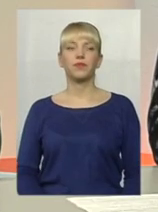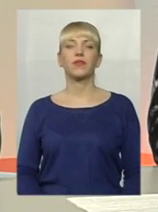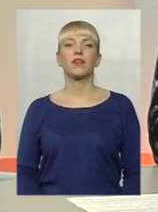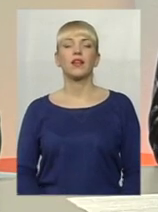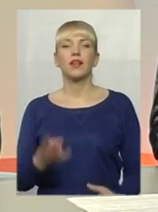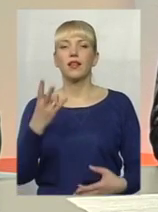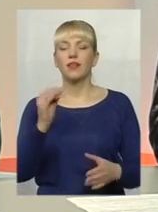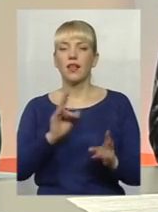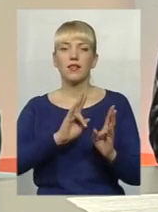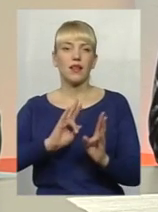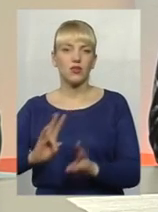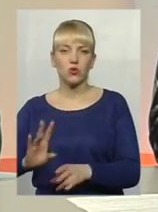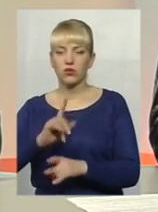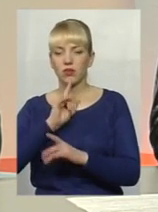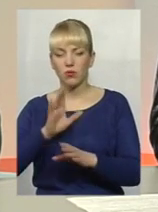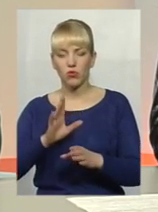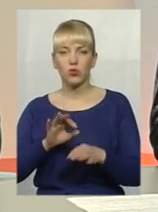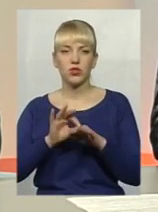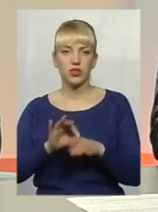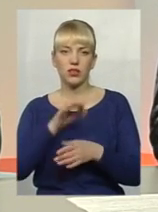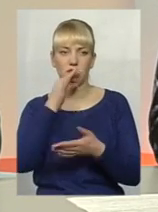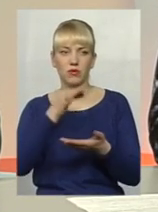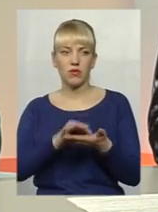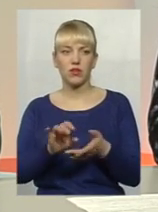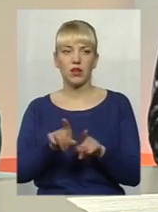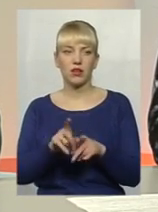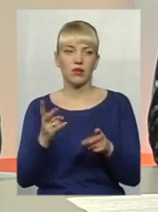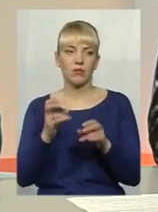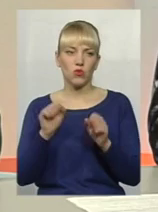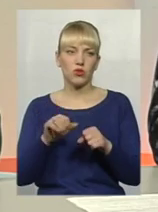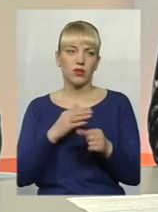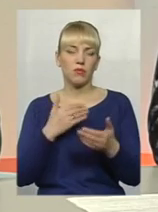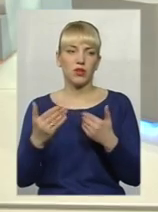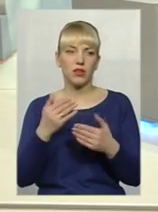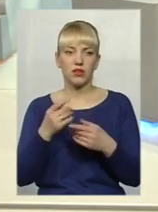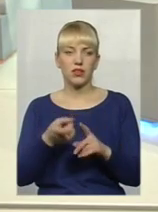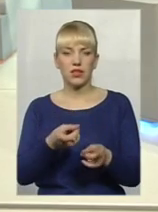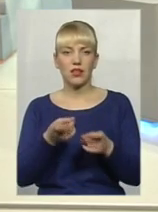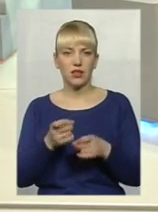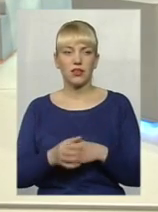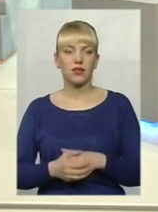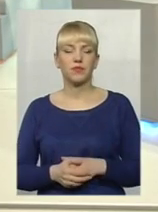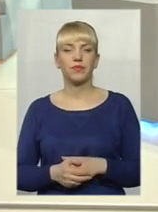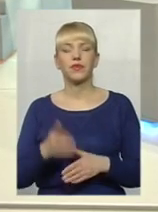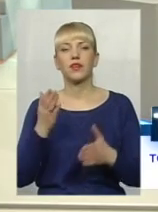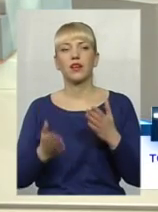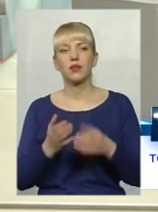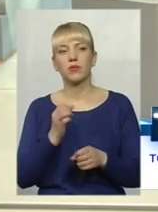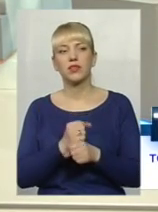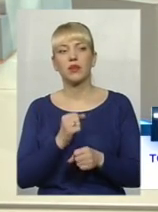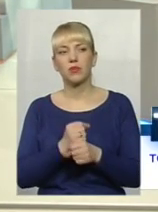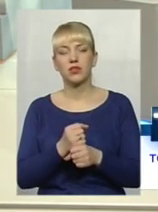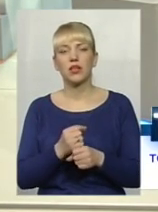нашкодь, не будеш нести відповідальності, хоча б такий підхід можна задіяти. Якби запрацював